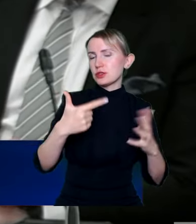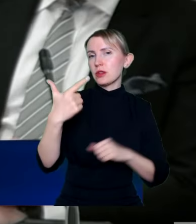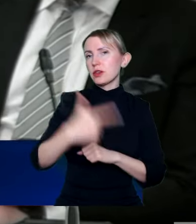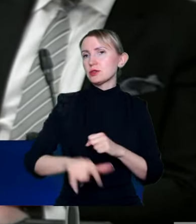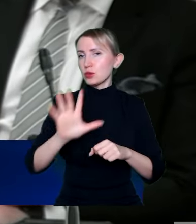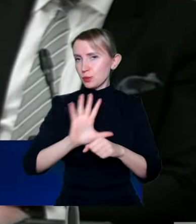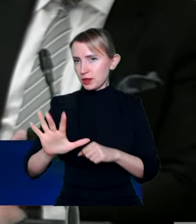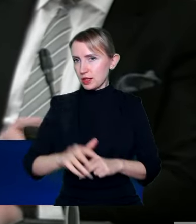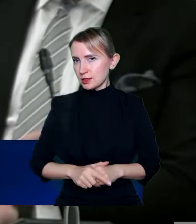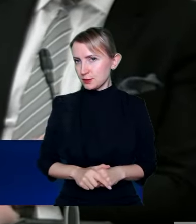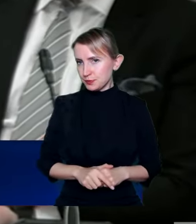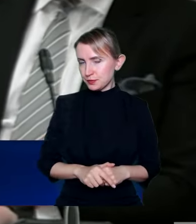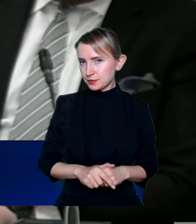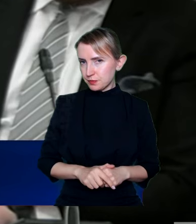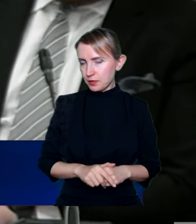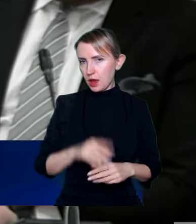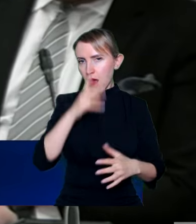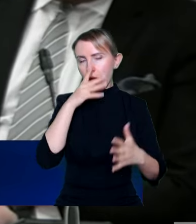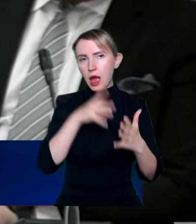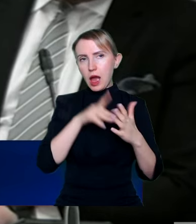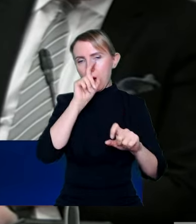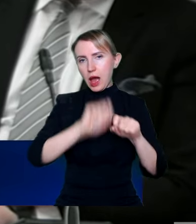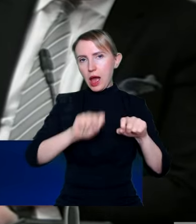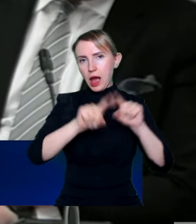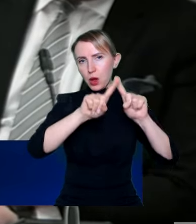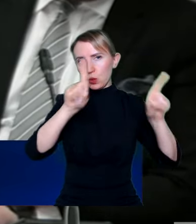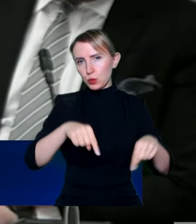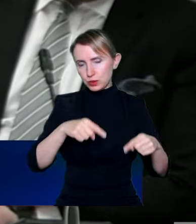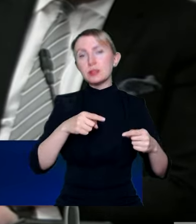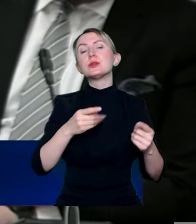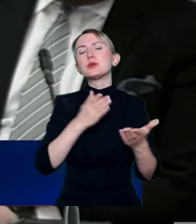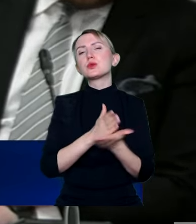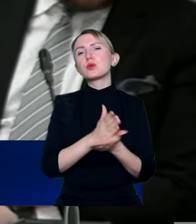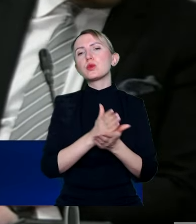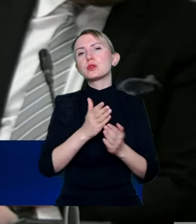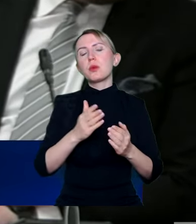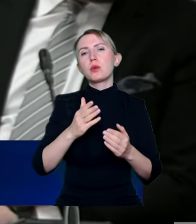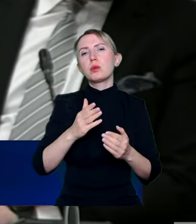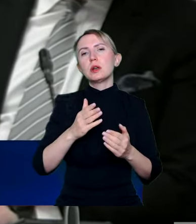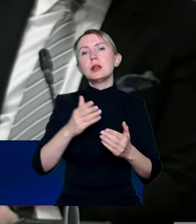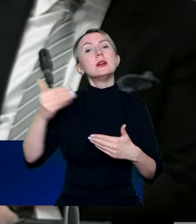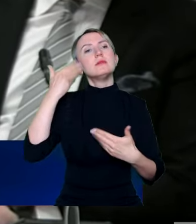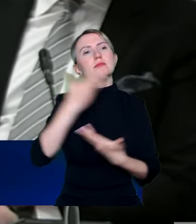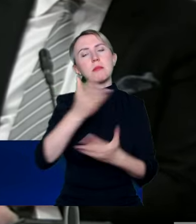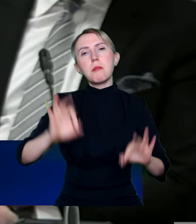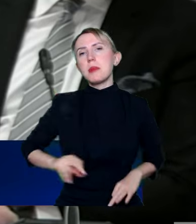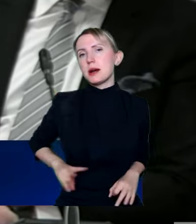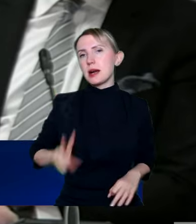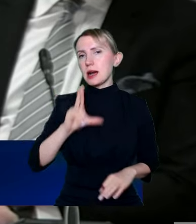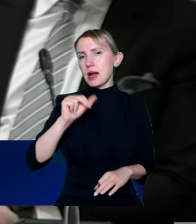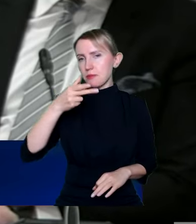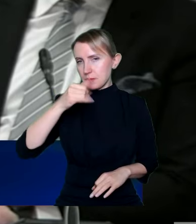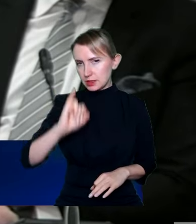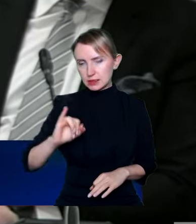2007-2015 powstał audyt ze służb, który sprawozdawał przed Wysoką Izbą pan minister Mariusz Kamiński